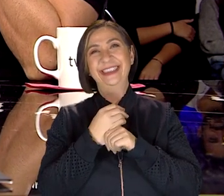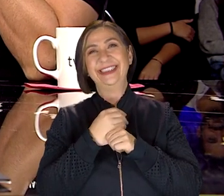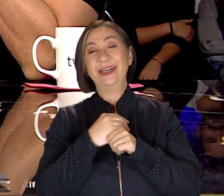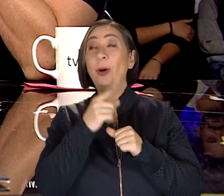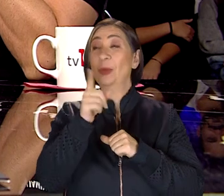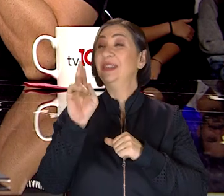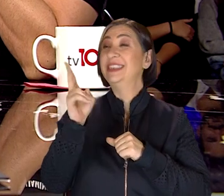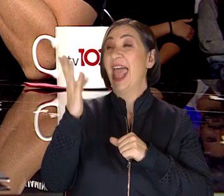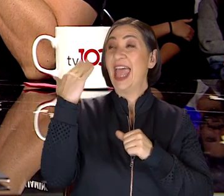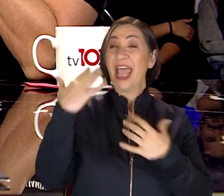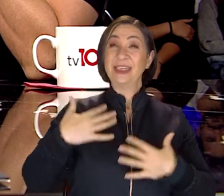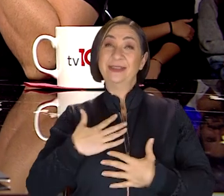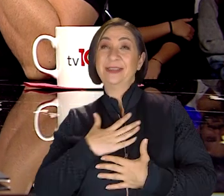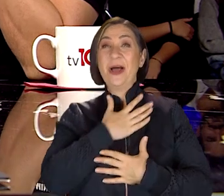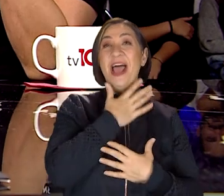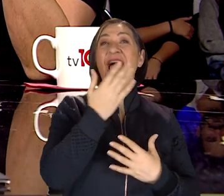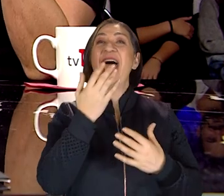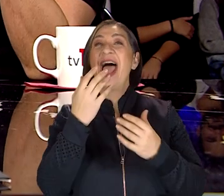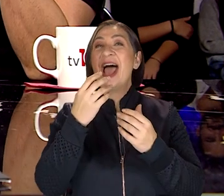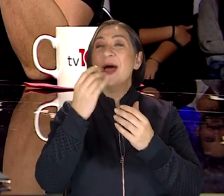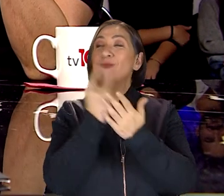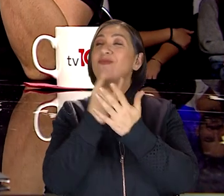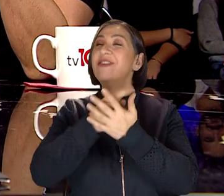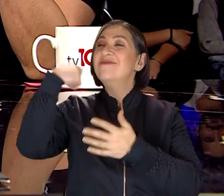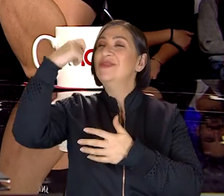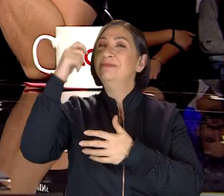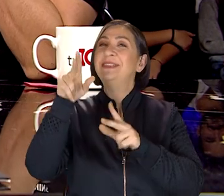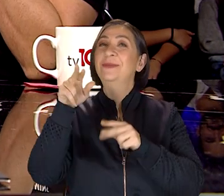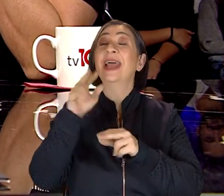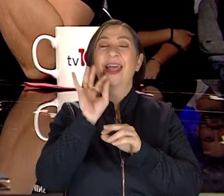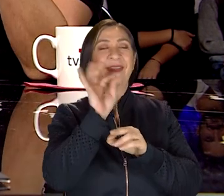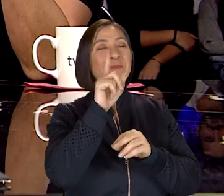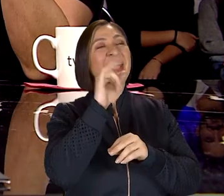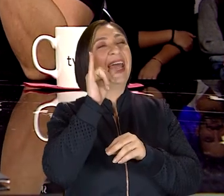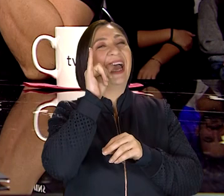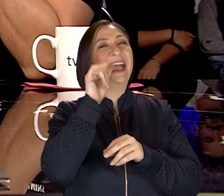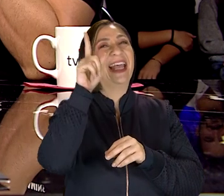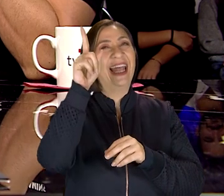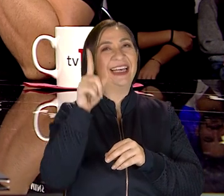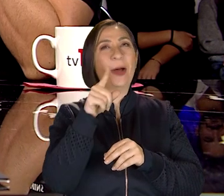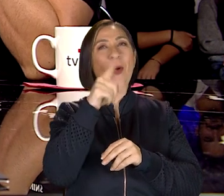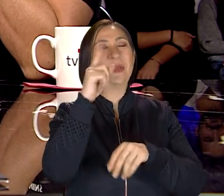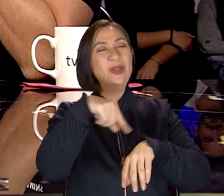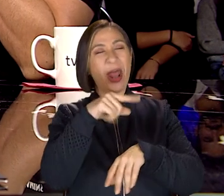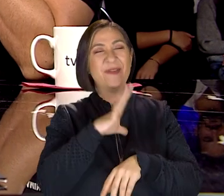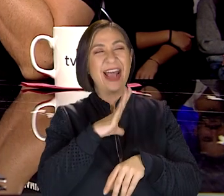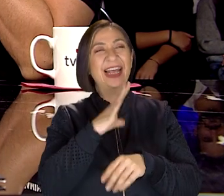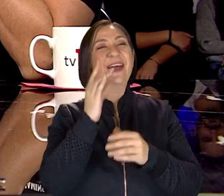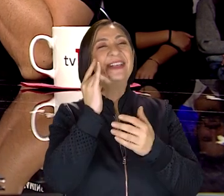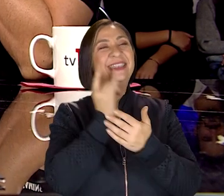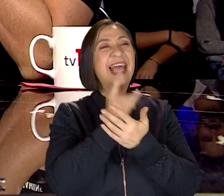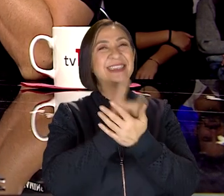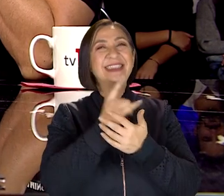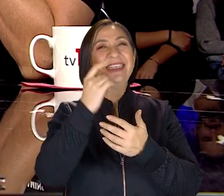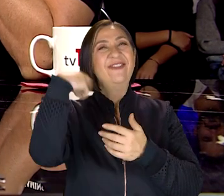Bu senin eski erotik film döneminden kitapta evet, var mı? Bir ara İtalya'da, Cinecittà'da böyle bir dönemim olmuştu benim.